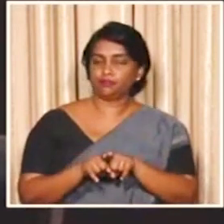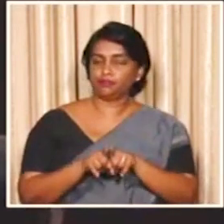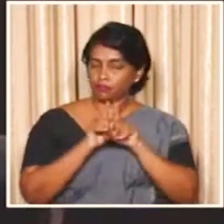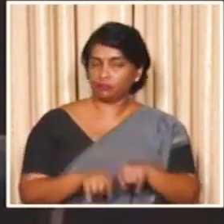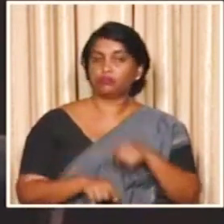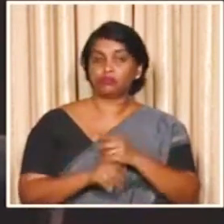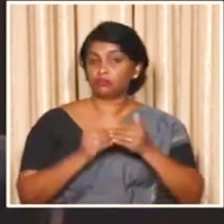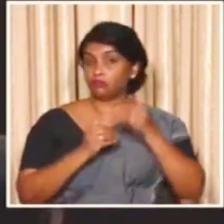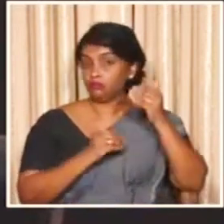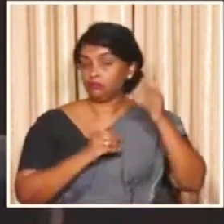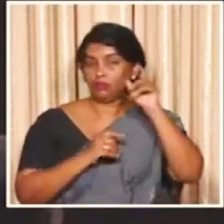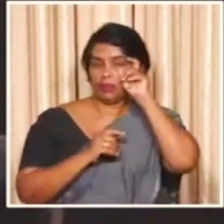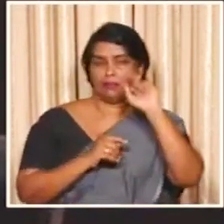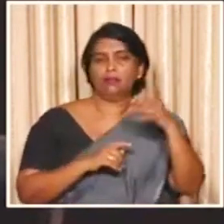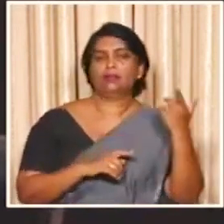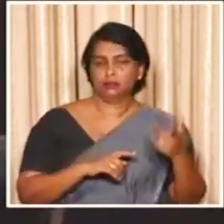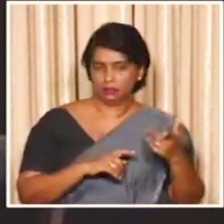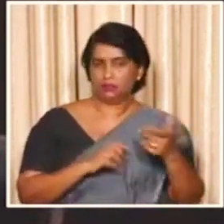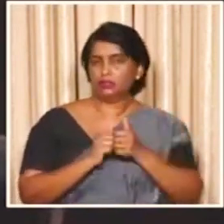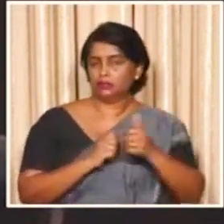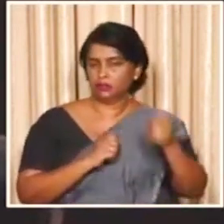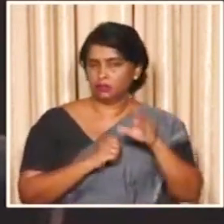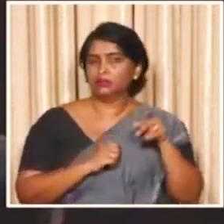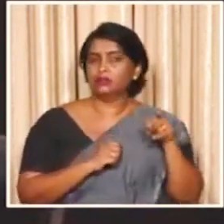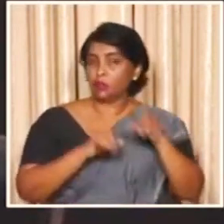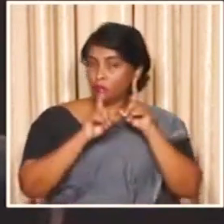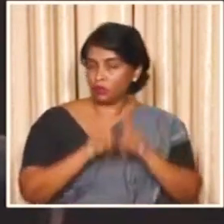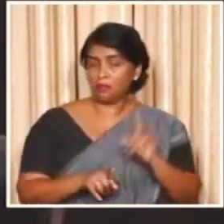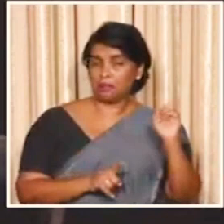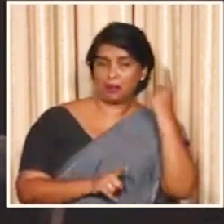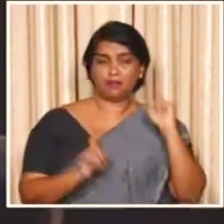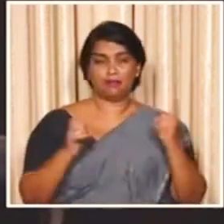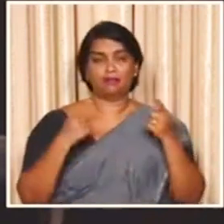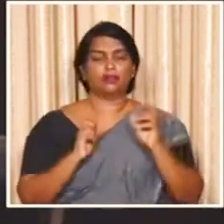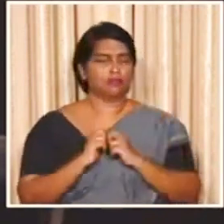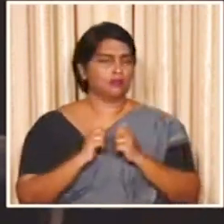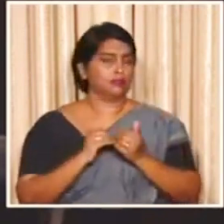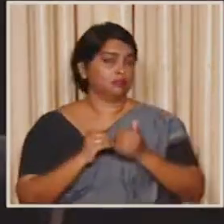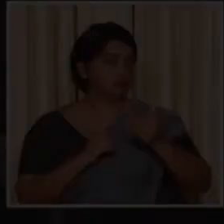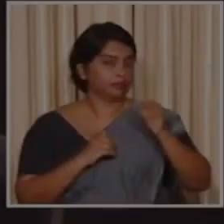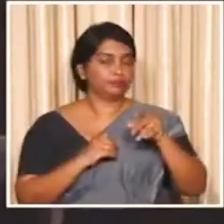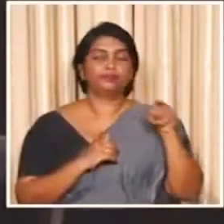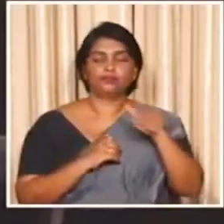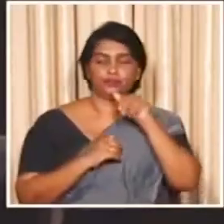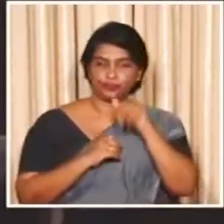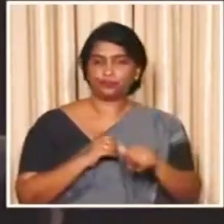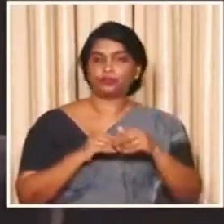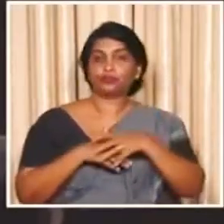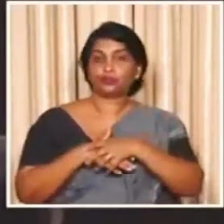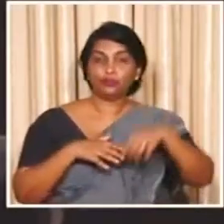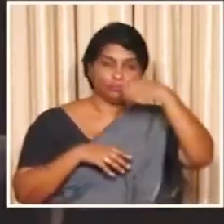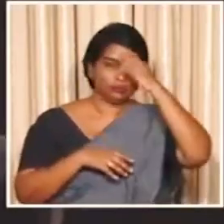නිසා මේ වගේ දුරදිග බලන්න නැතුව කරන මේ වගේ නියෝග වලින් ඒ ප්‍රශ්නේ දුරද ගියා නම් මුල්ලේතිවි